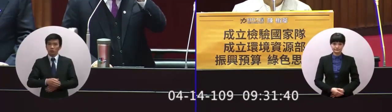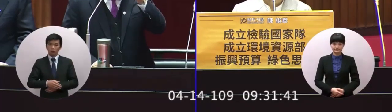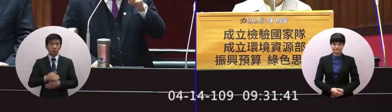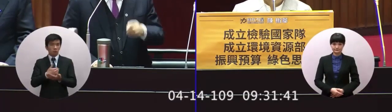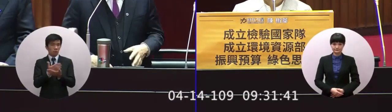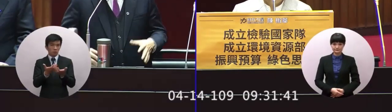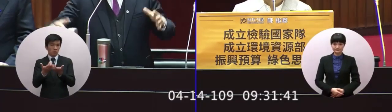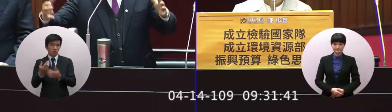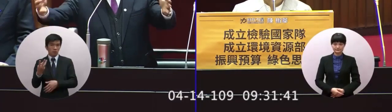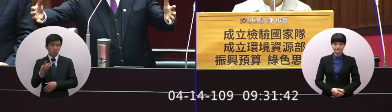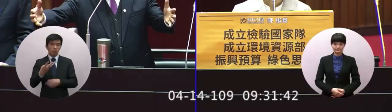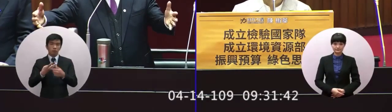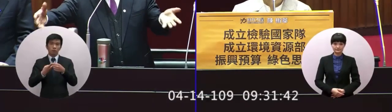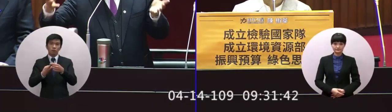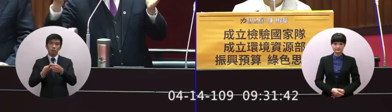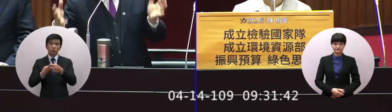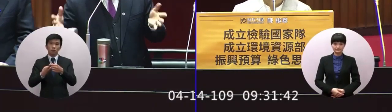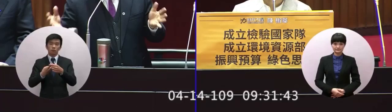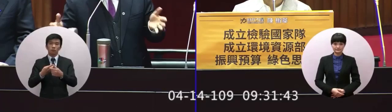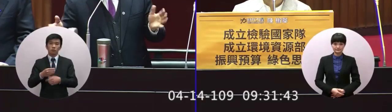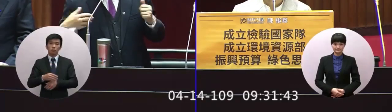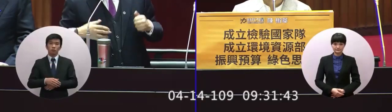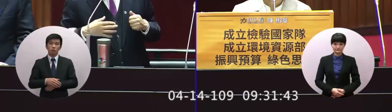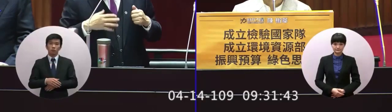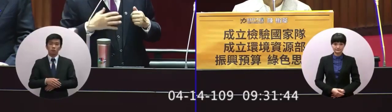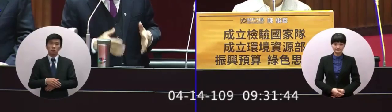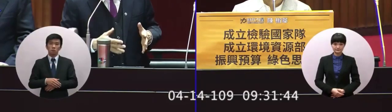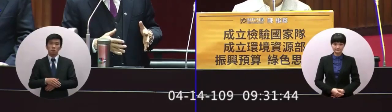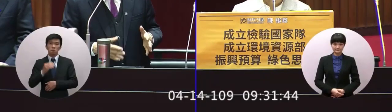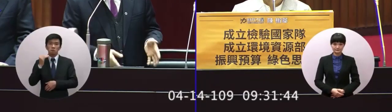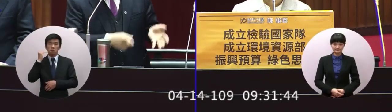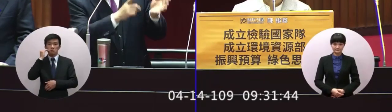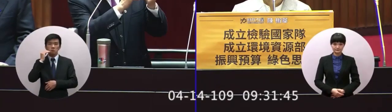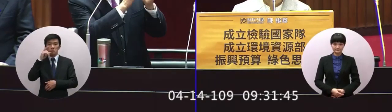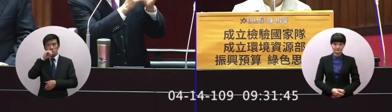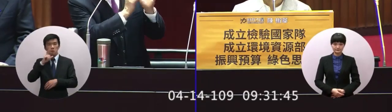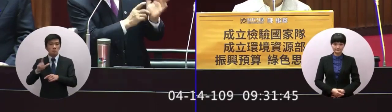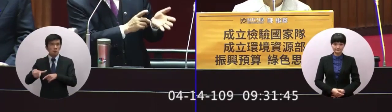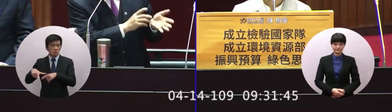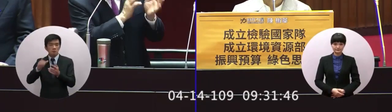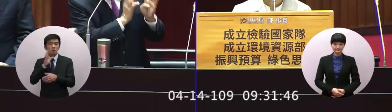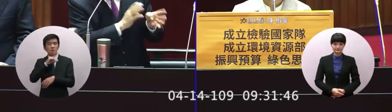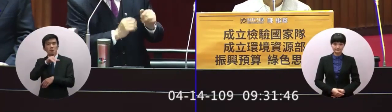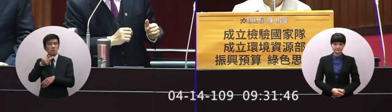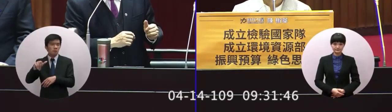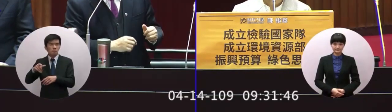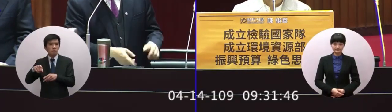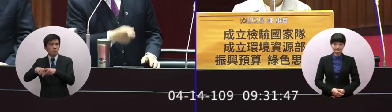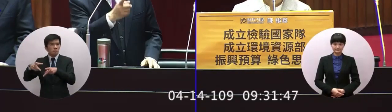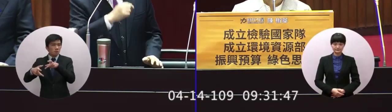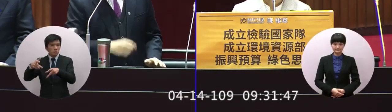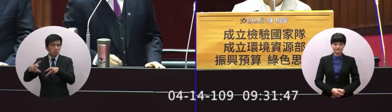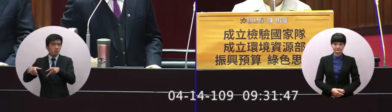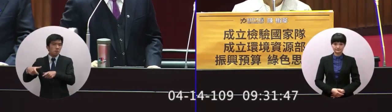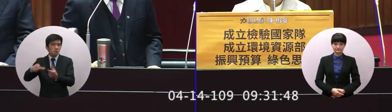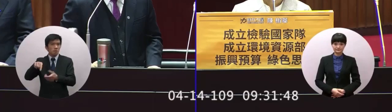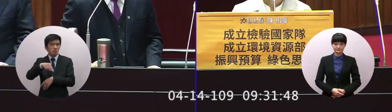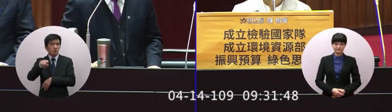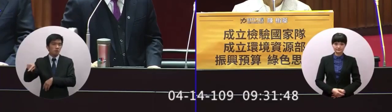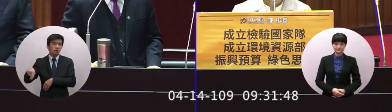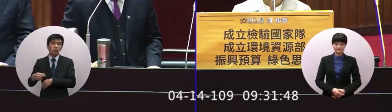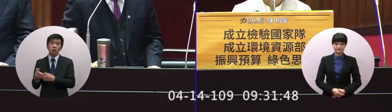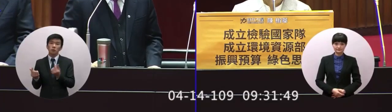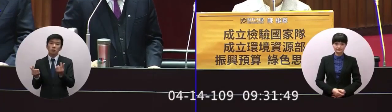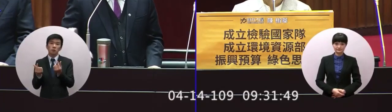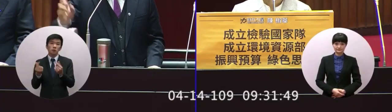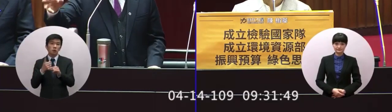面。第一，这个制造污染物的相关产业工厂，包括你说什么